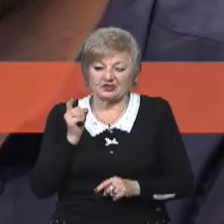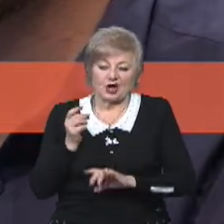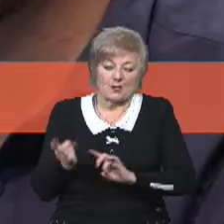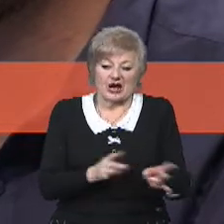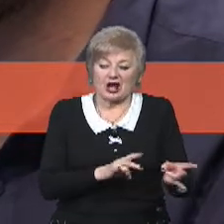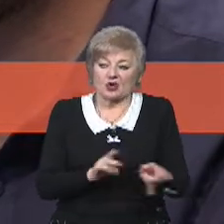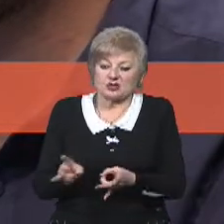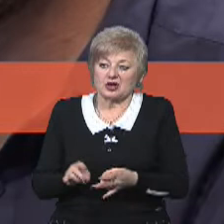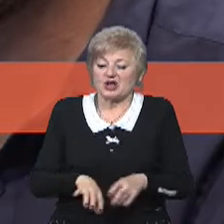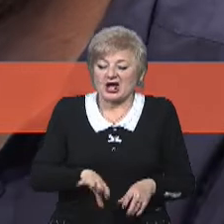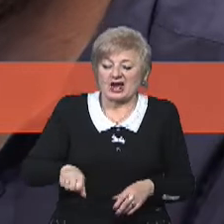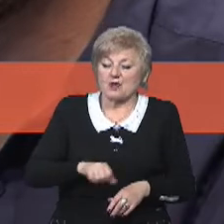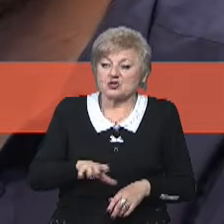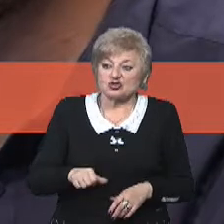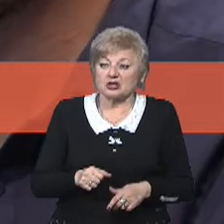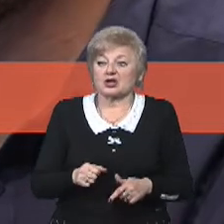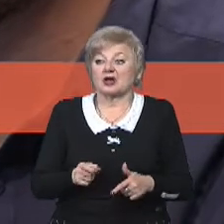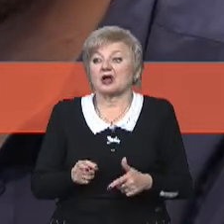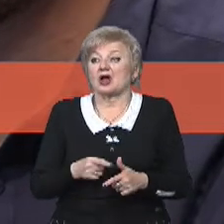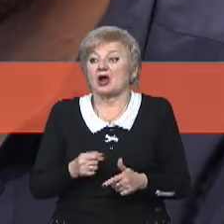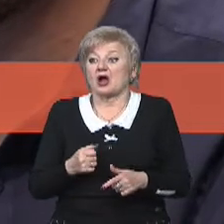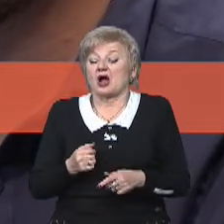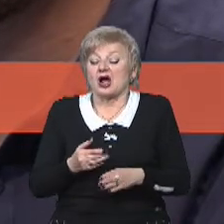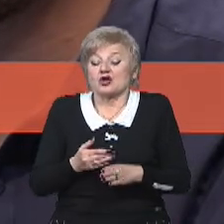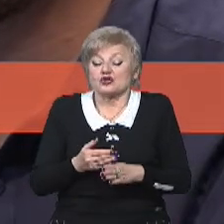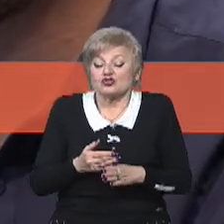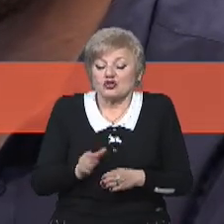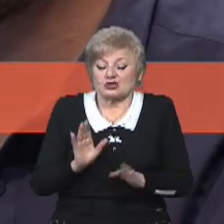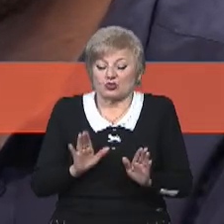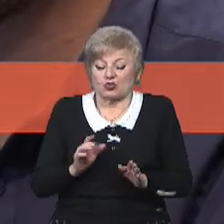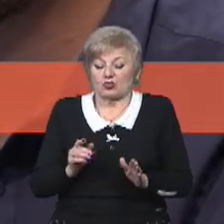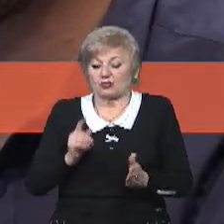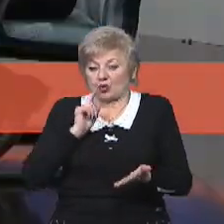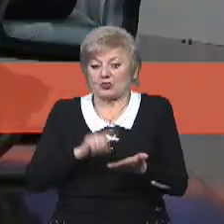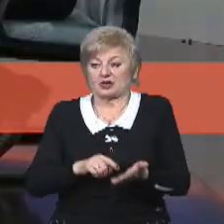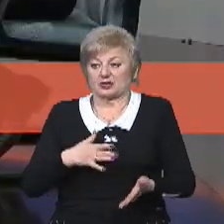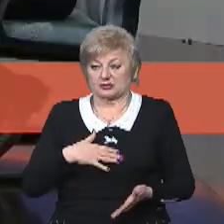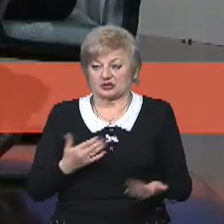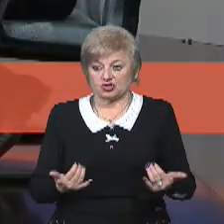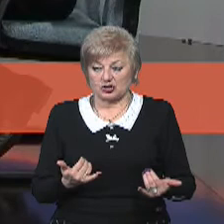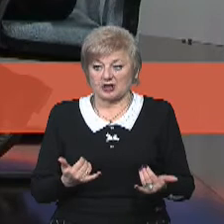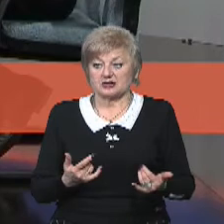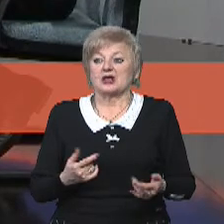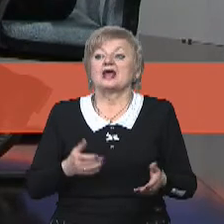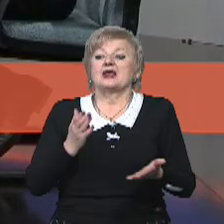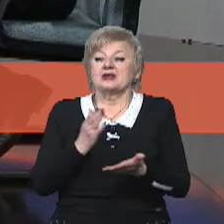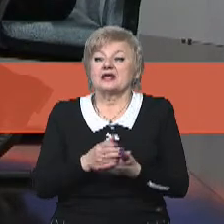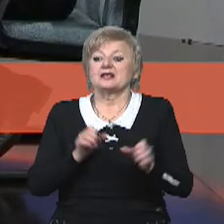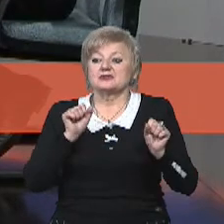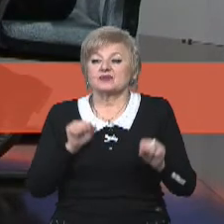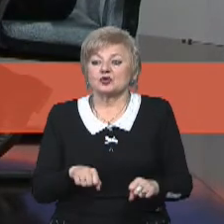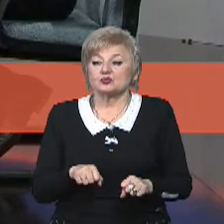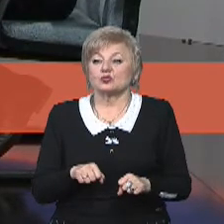браконьєрами або грабіжниками, але дійшла до нас частково. І тому кожен такий цілий комплекс дає можливість внести ті чи